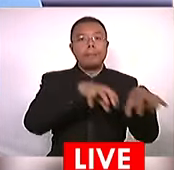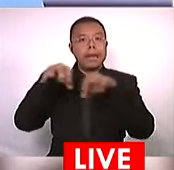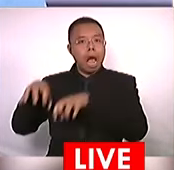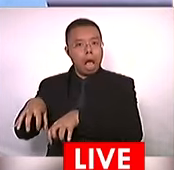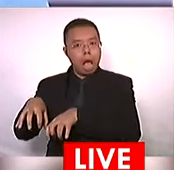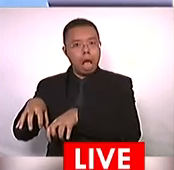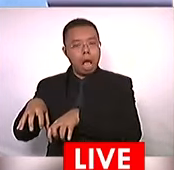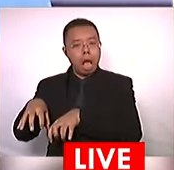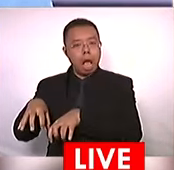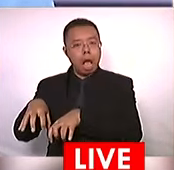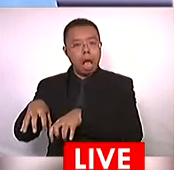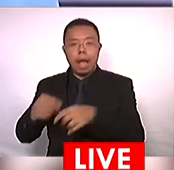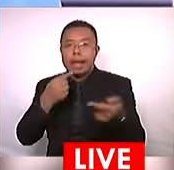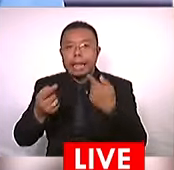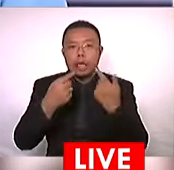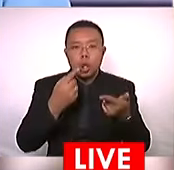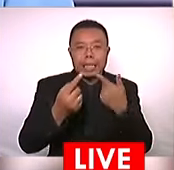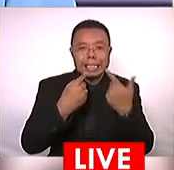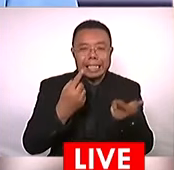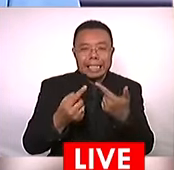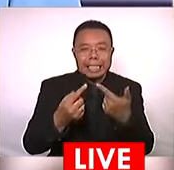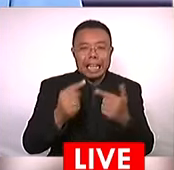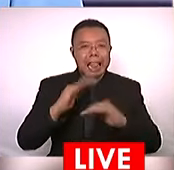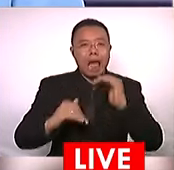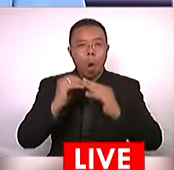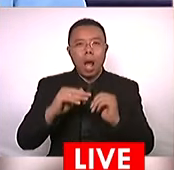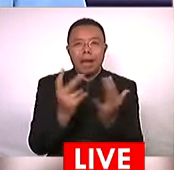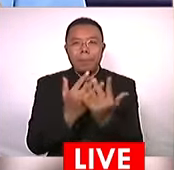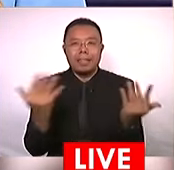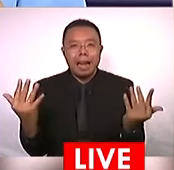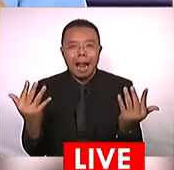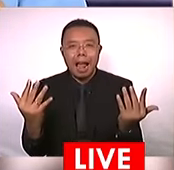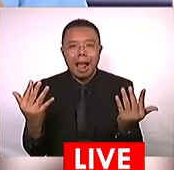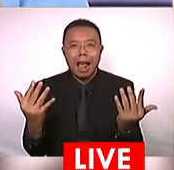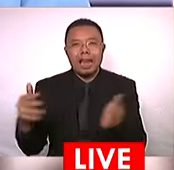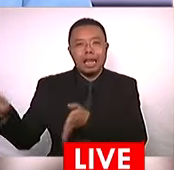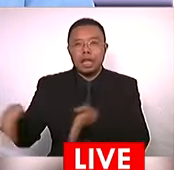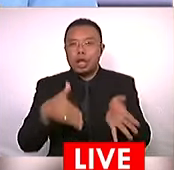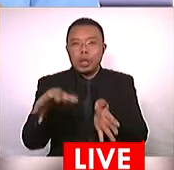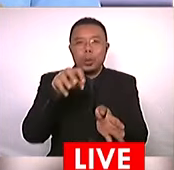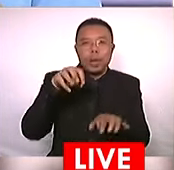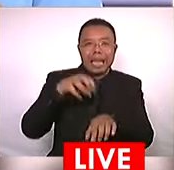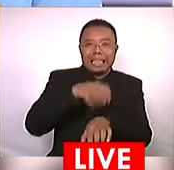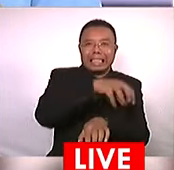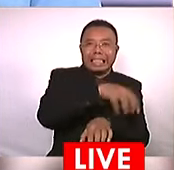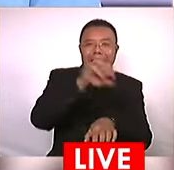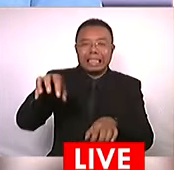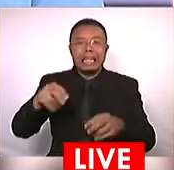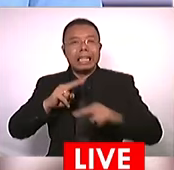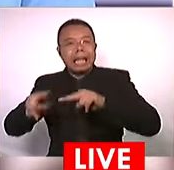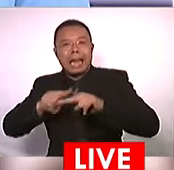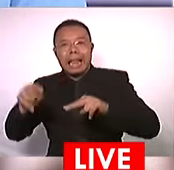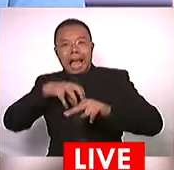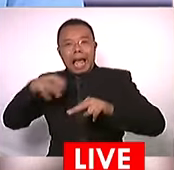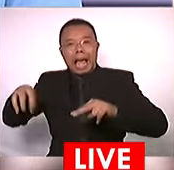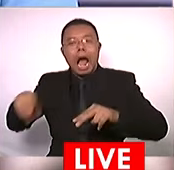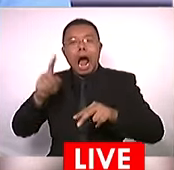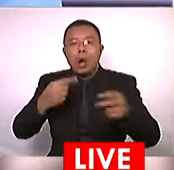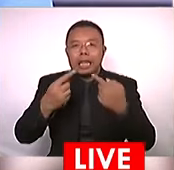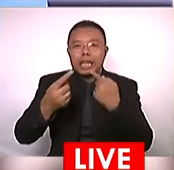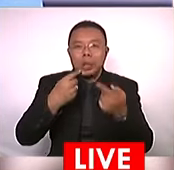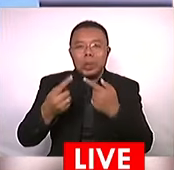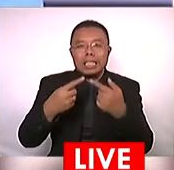relokasi nego dengan warga-warga bantaran sungai Bantaran rel kereta api itu